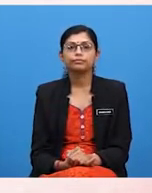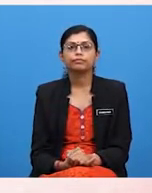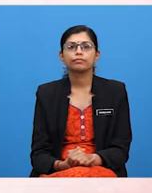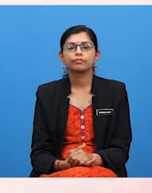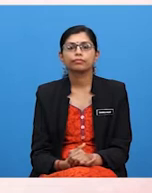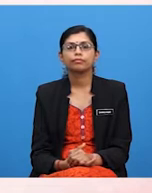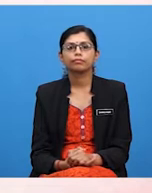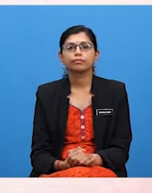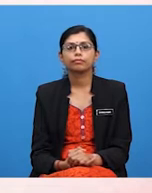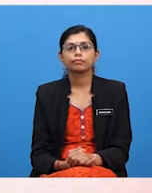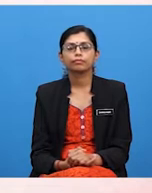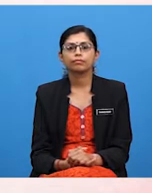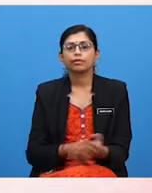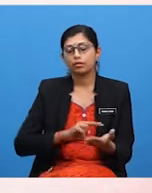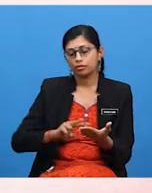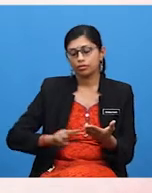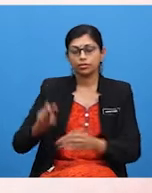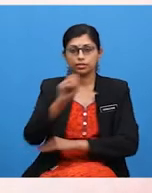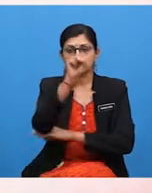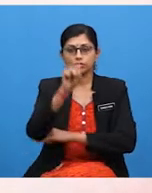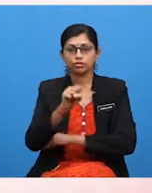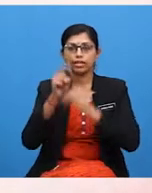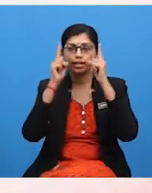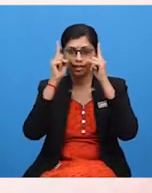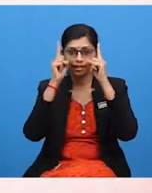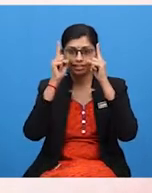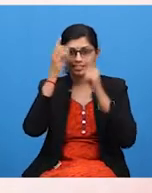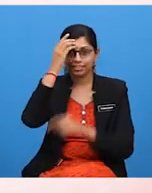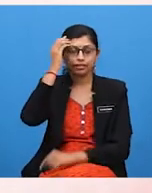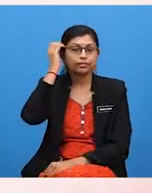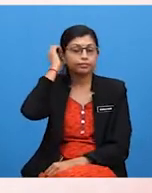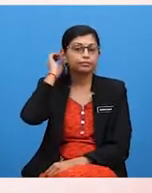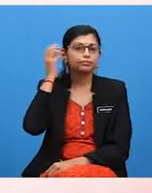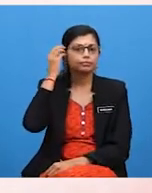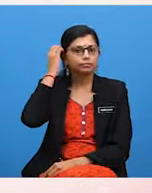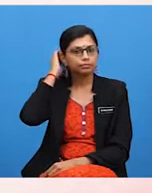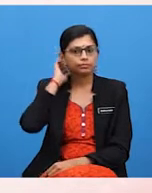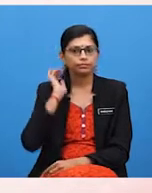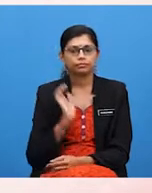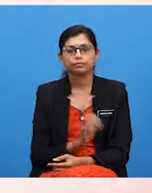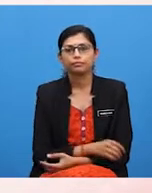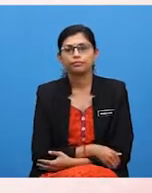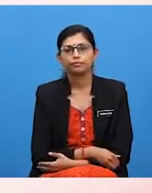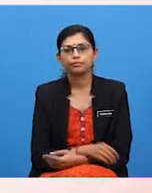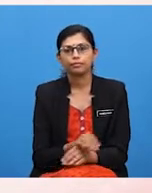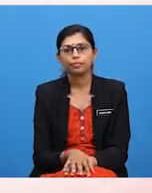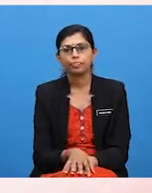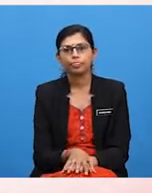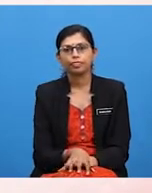Seterusnya, soalan kedua. Berdasarkan rajah berikut, yang manakah phloem